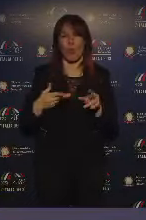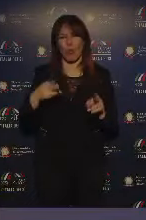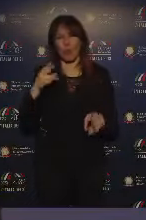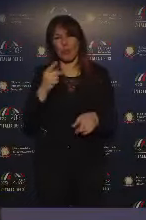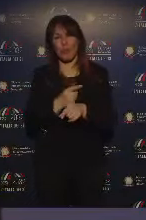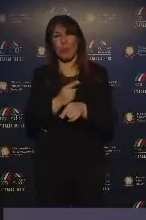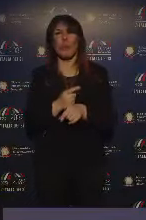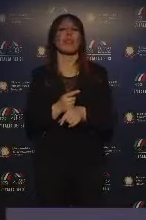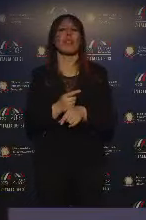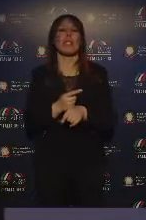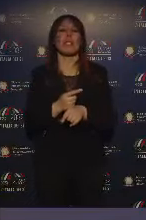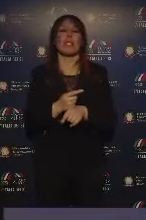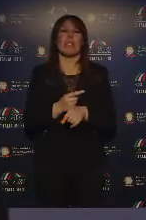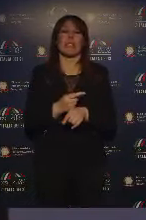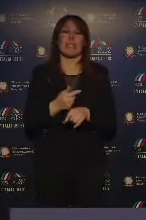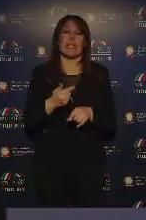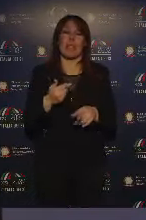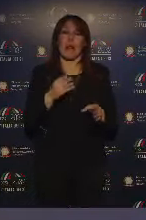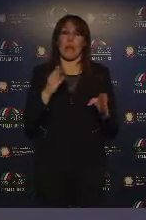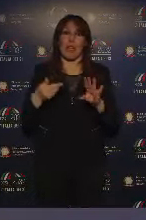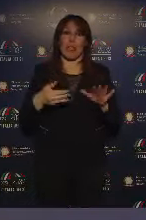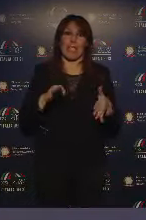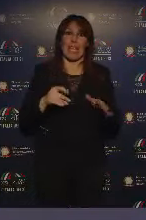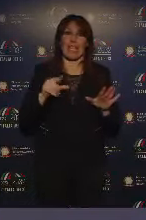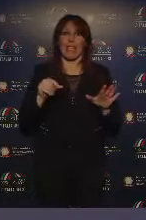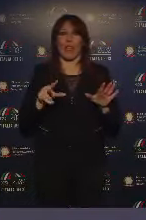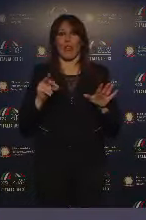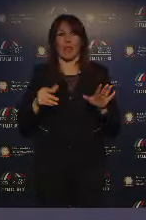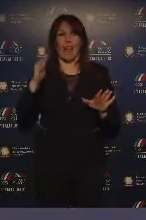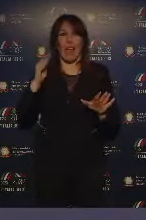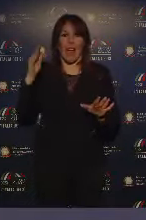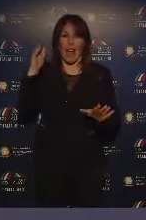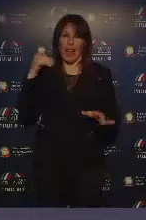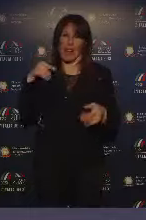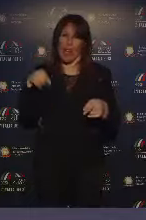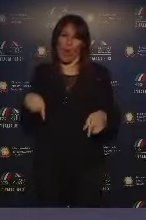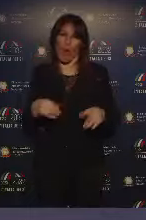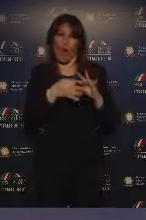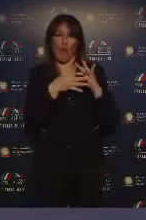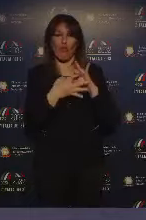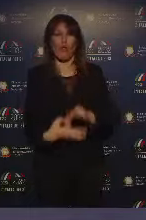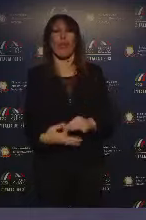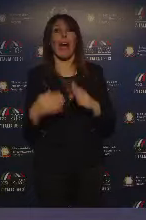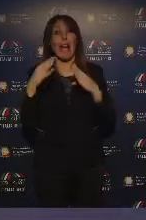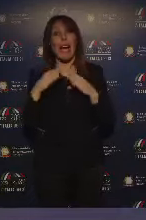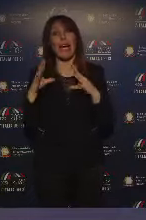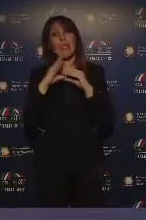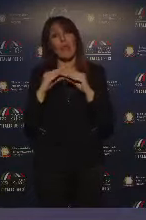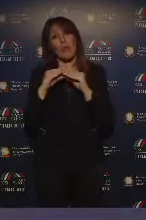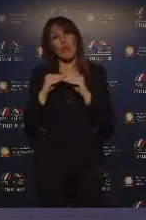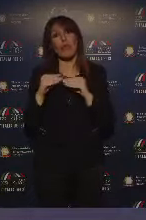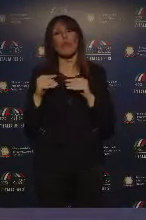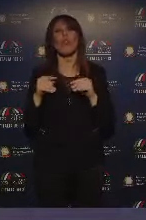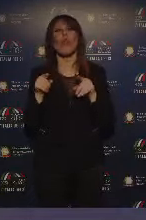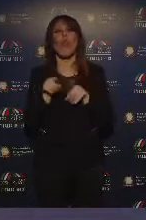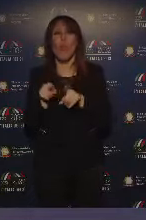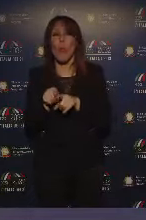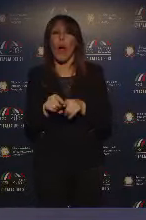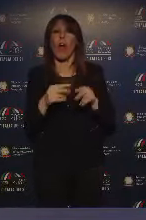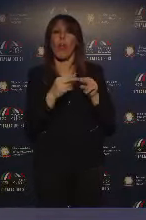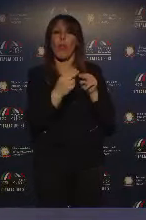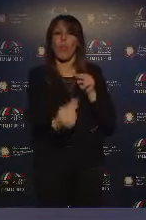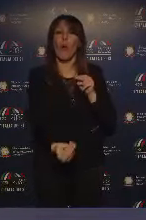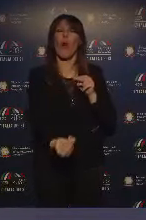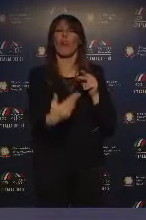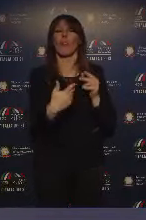degli anni 607080 però come una casa ha bisogno di una manutenzione un ponte un viadotto una galleria